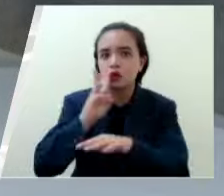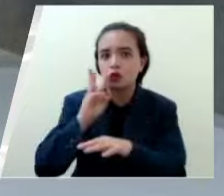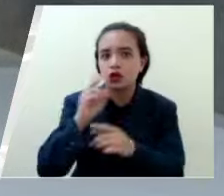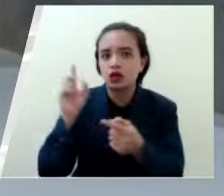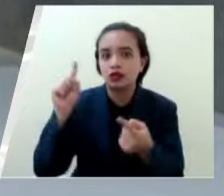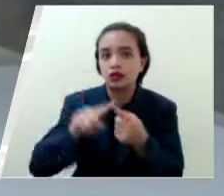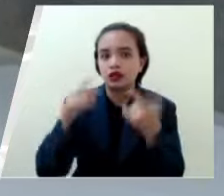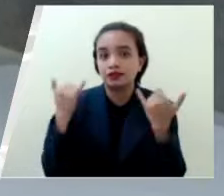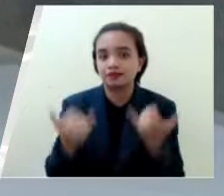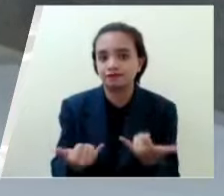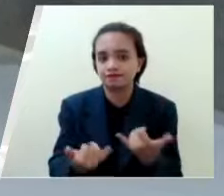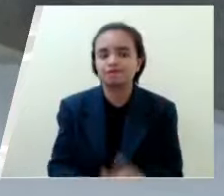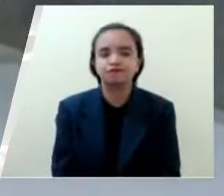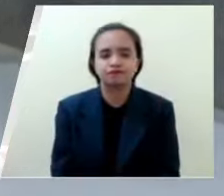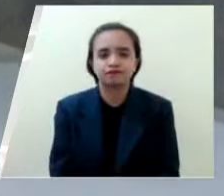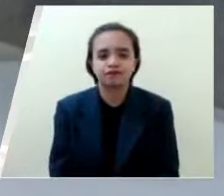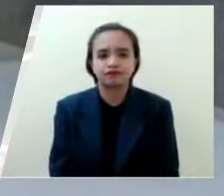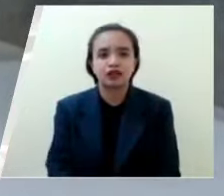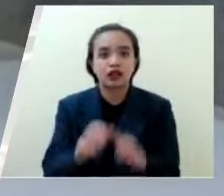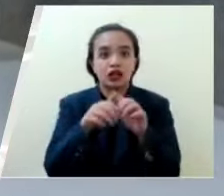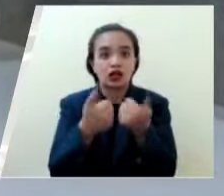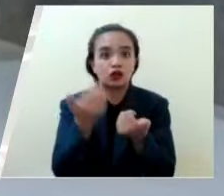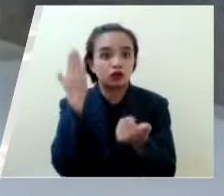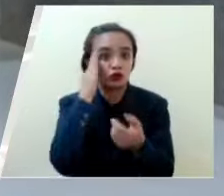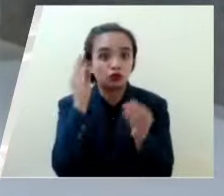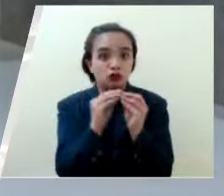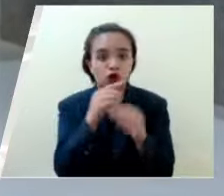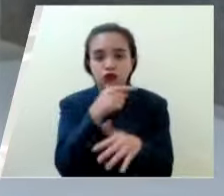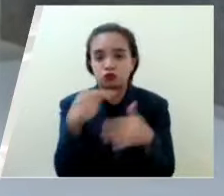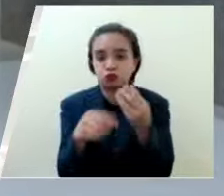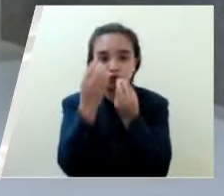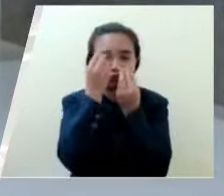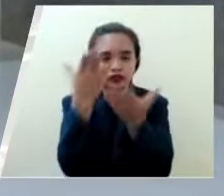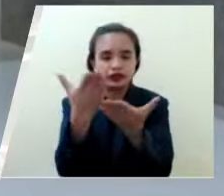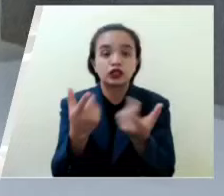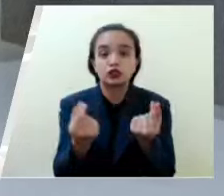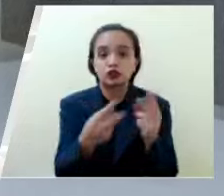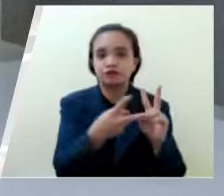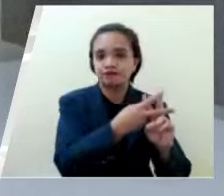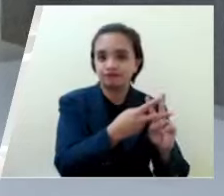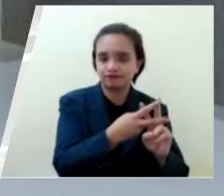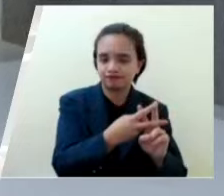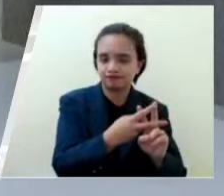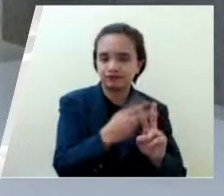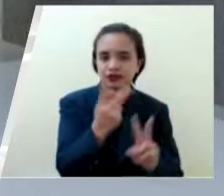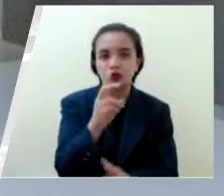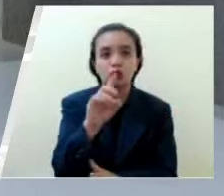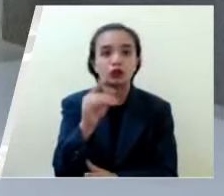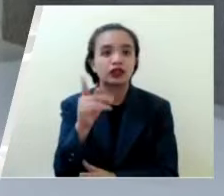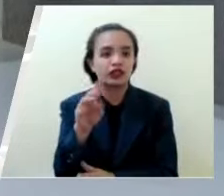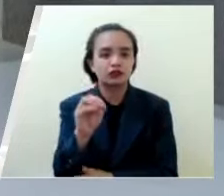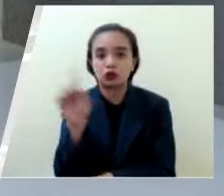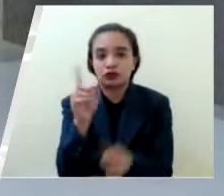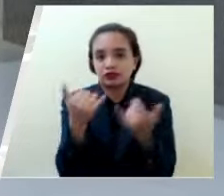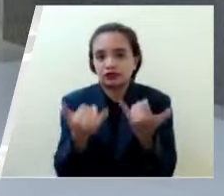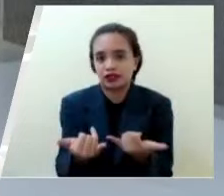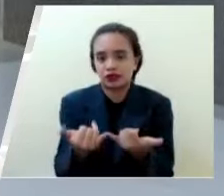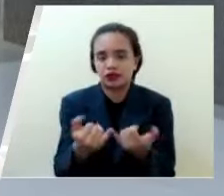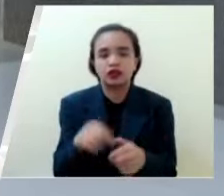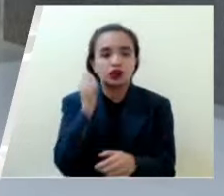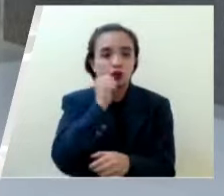kasalukuyan. Samantala, para malaman ang trivia sa likod ng viral na balita, i-tweet o i-comment lang, hashtag Kuya Kim, ano na? Laging